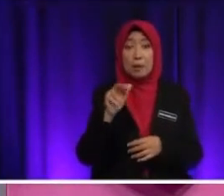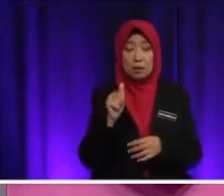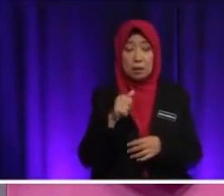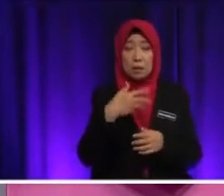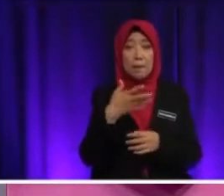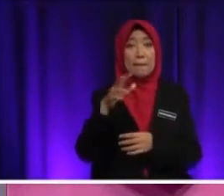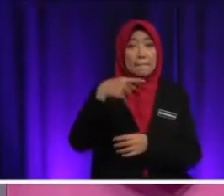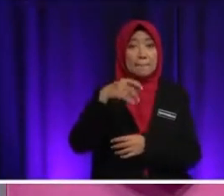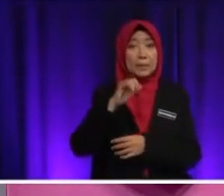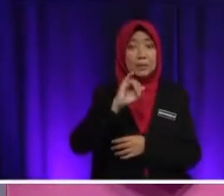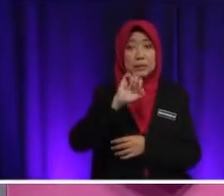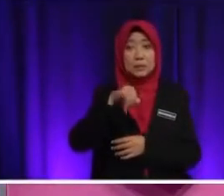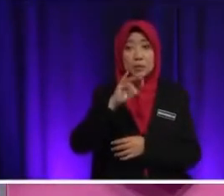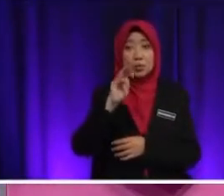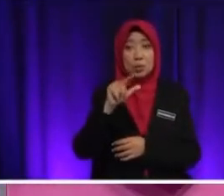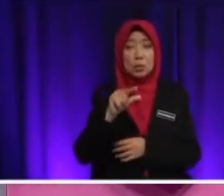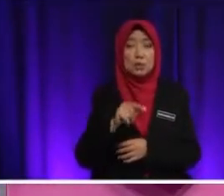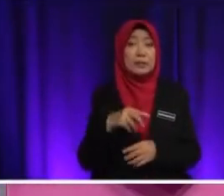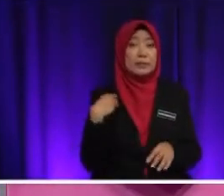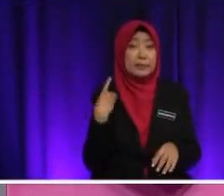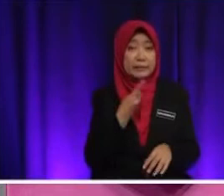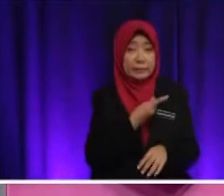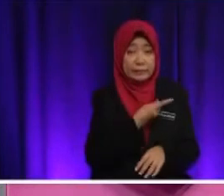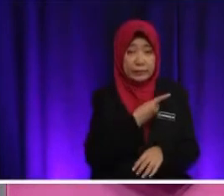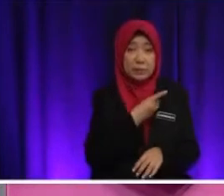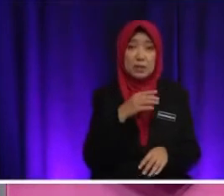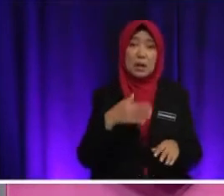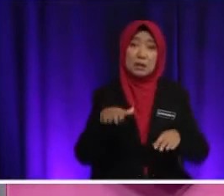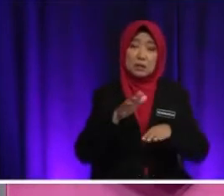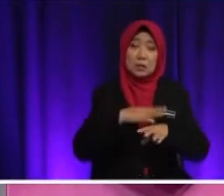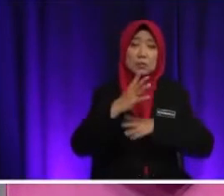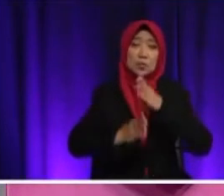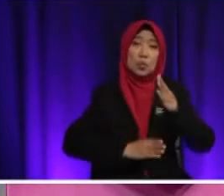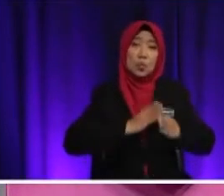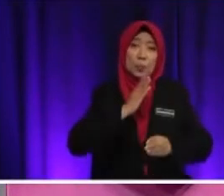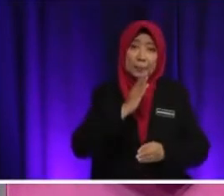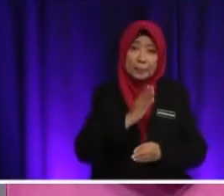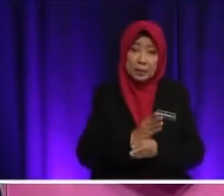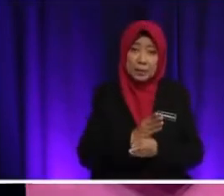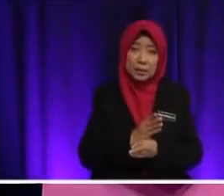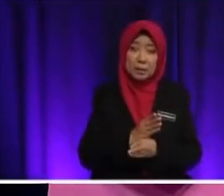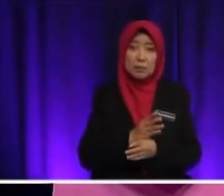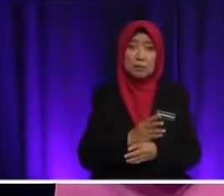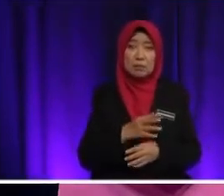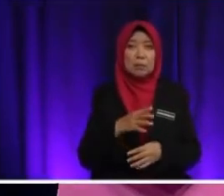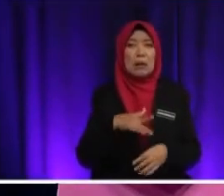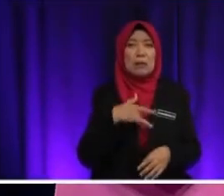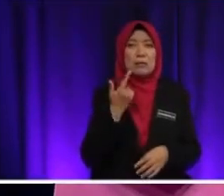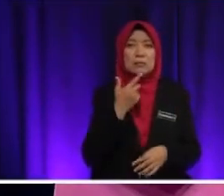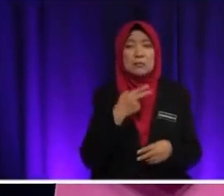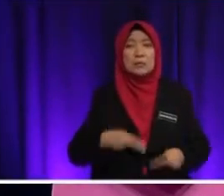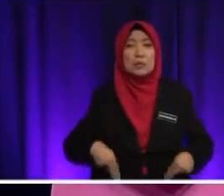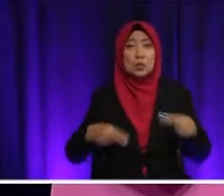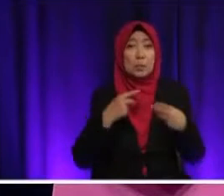macam kita ni sebenarnya macam-macam nak duduk lama. Oh kan, semua kita buat benda ni macam kita nak mati dah. Yeah. Tapi hakikatnya kita